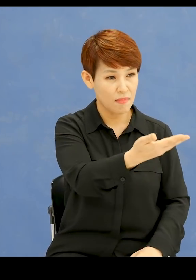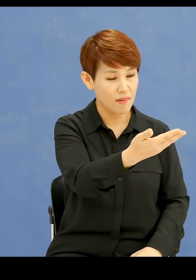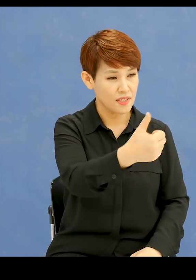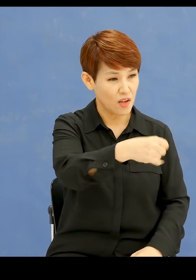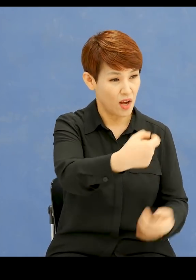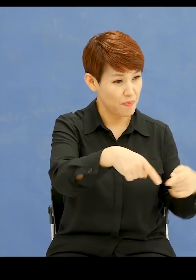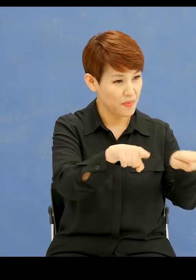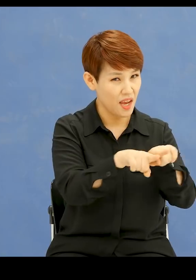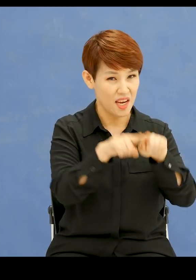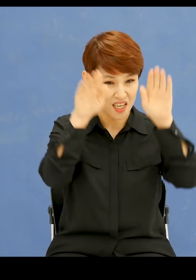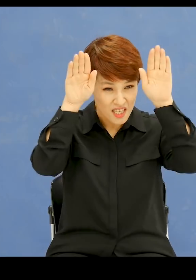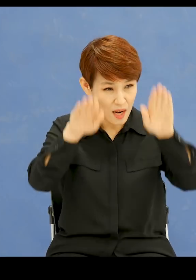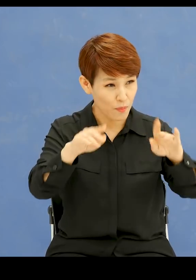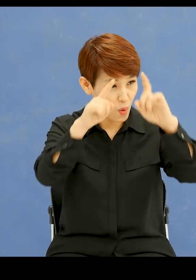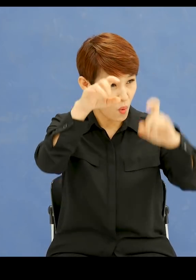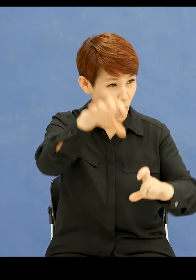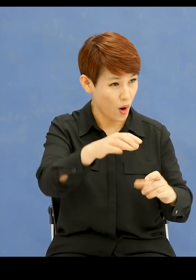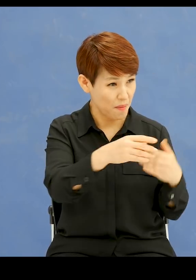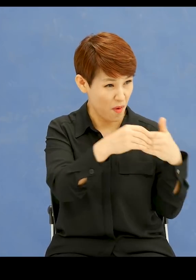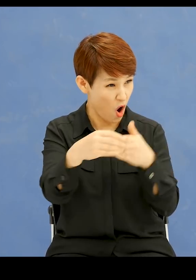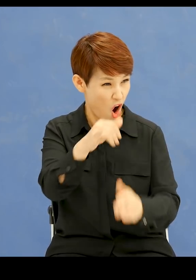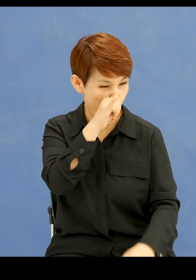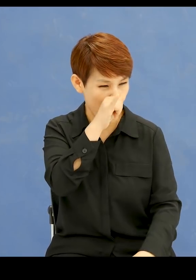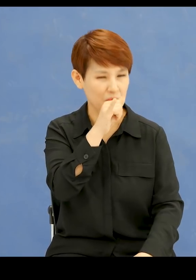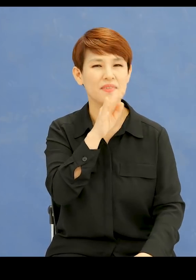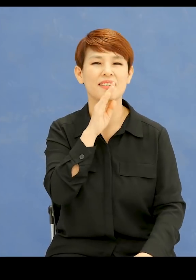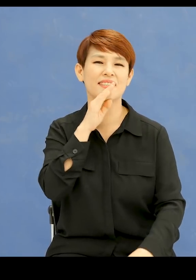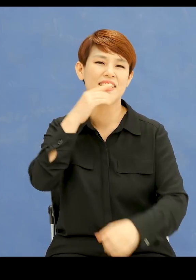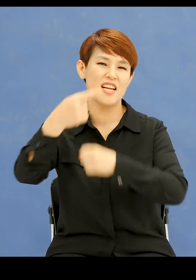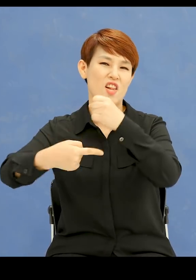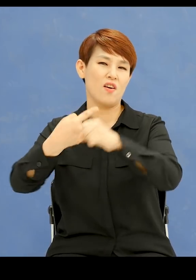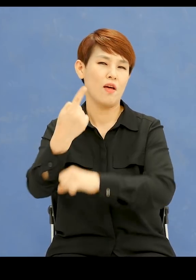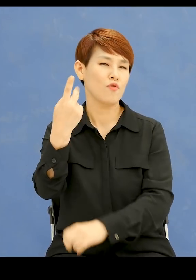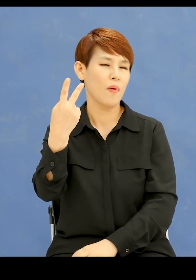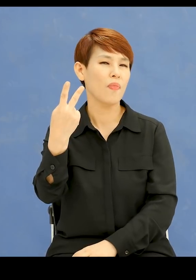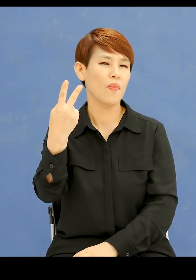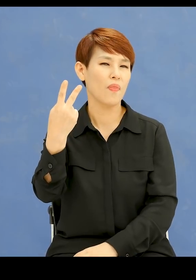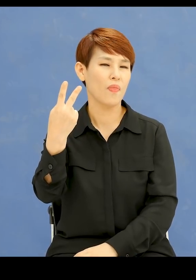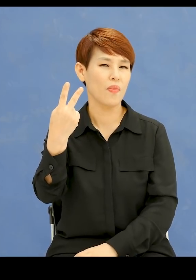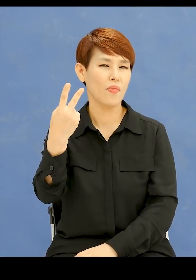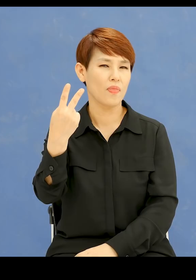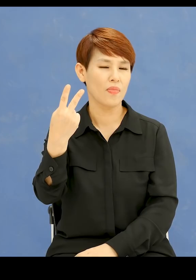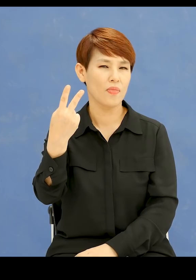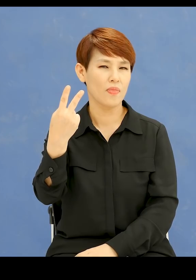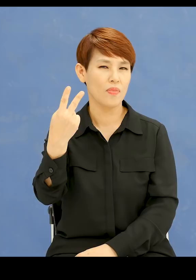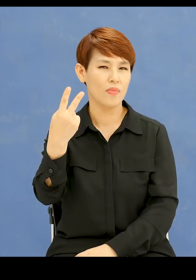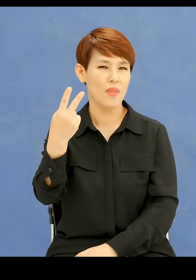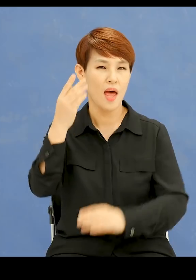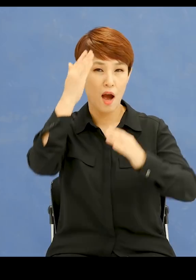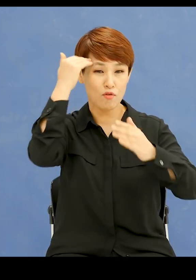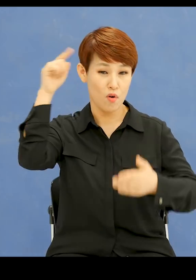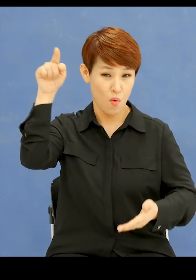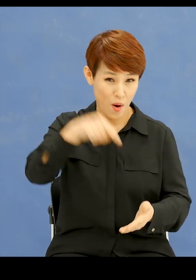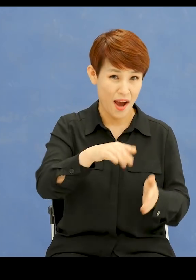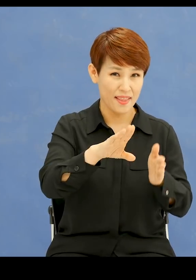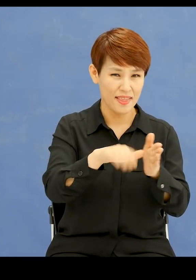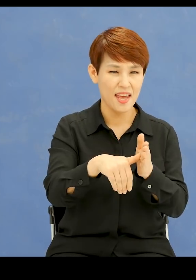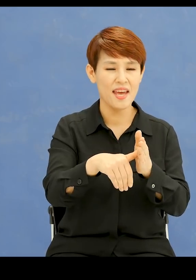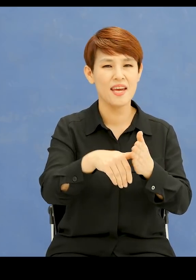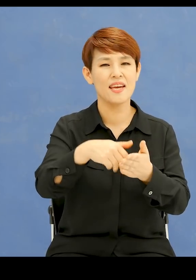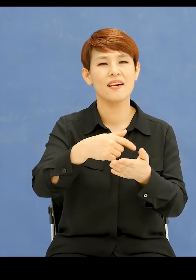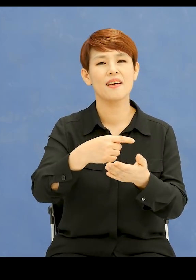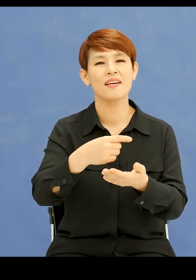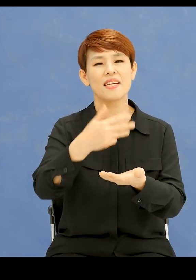가보셨어요? 네, 1년에 한두 차례 이제 휴가를 오시면 예. 저희 이제 3남매를 꼭 데리고 네, 이태원의